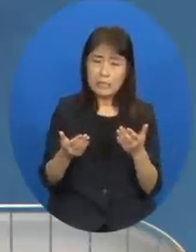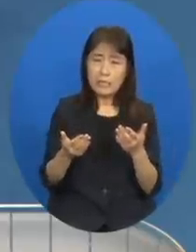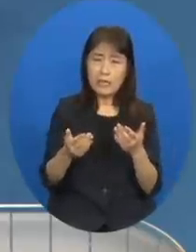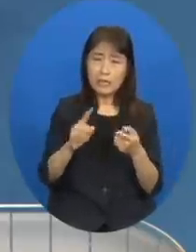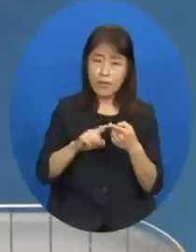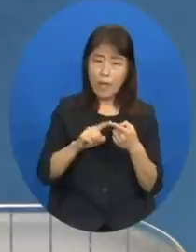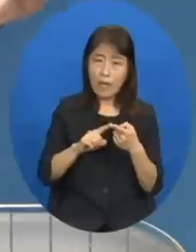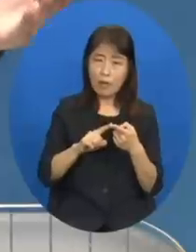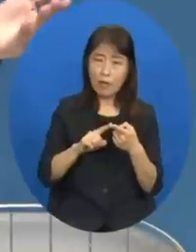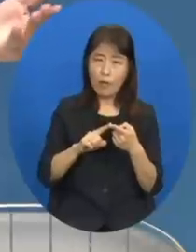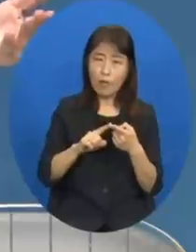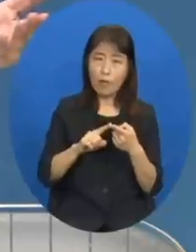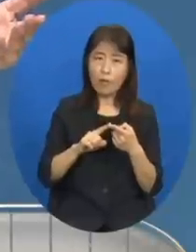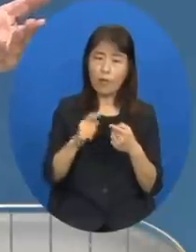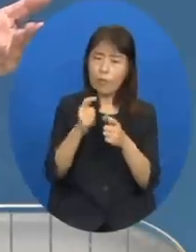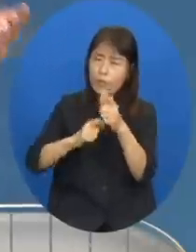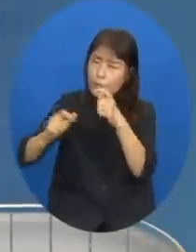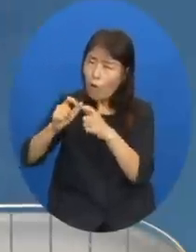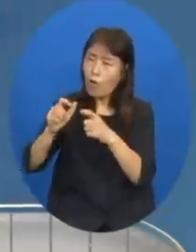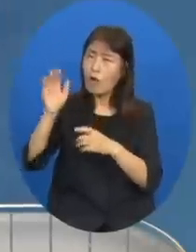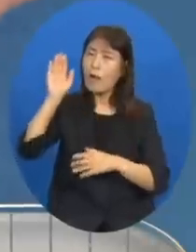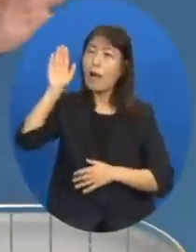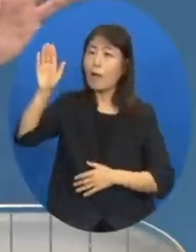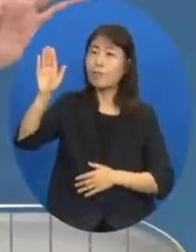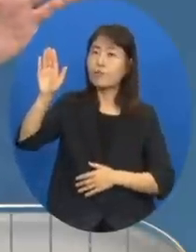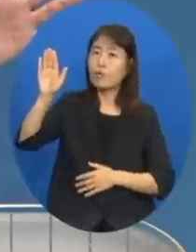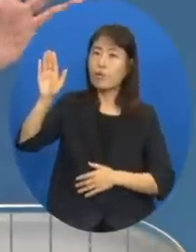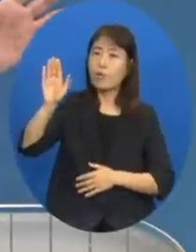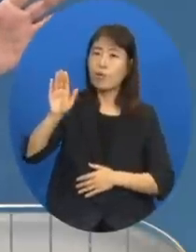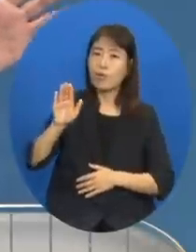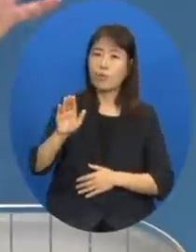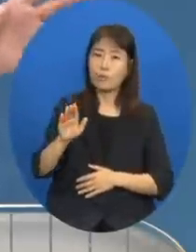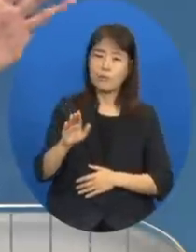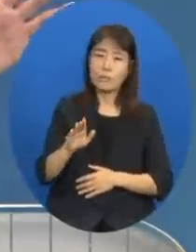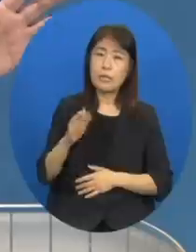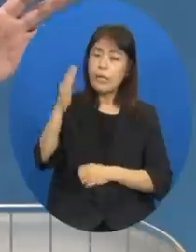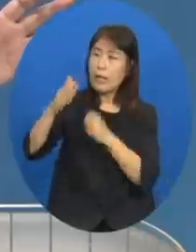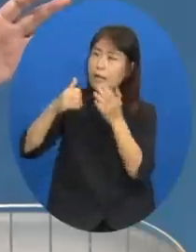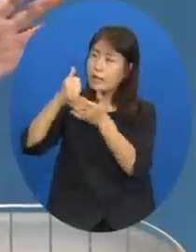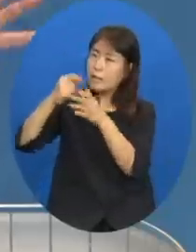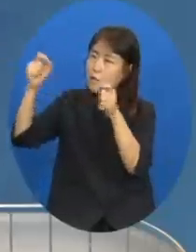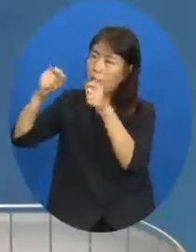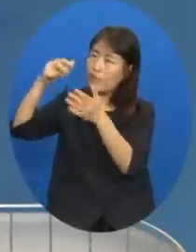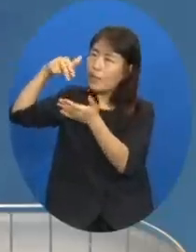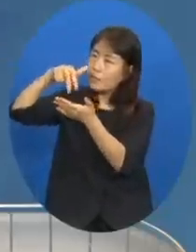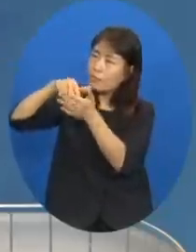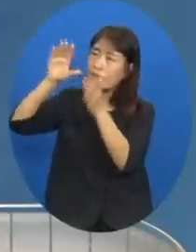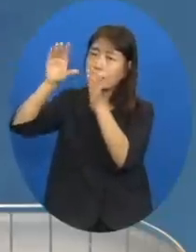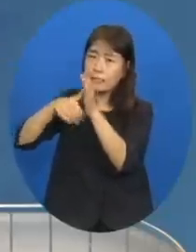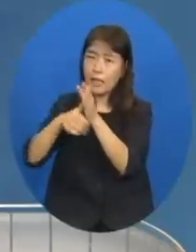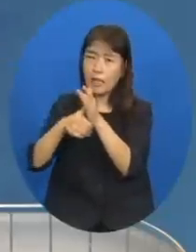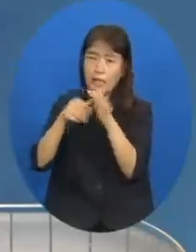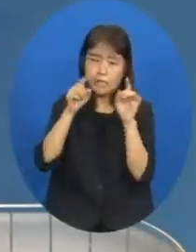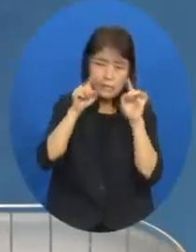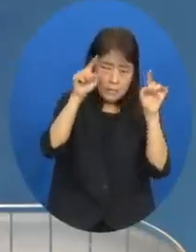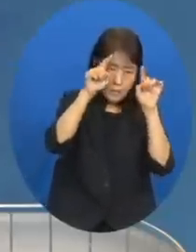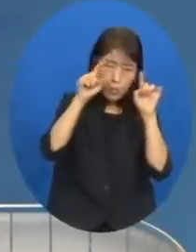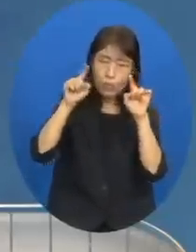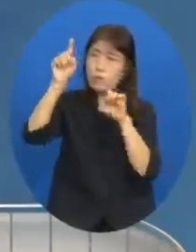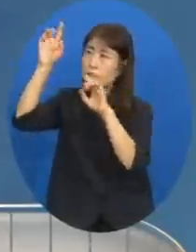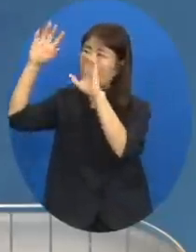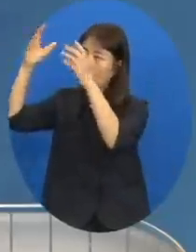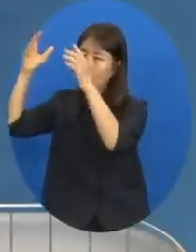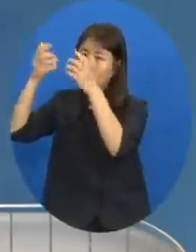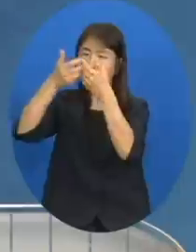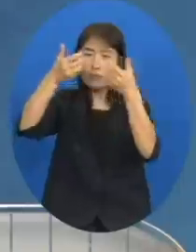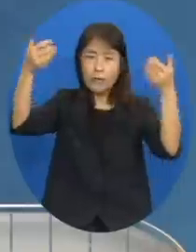하나님 앞에 섰을 때 지옥과 천국이 갈라지는 그때 무섭도록 마귀가 사람들을